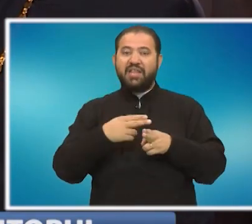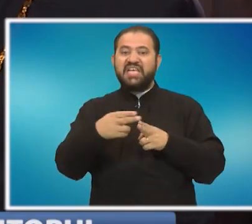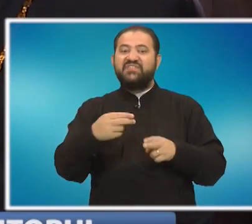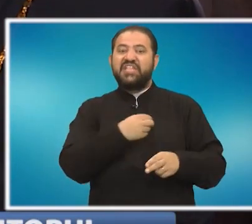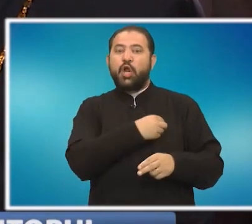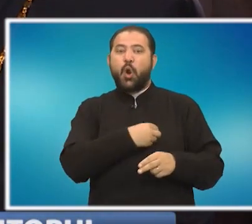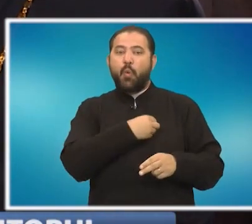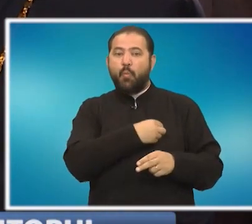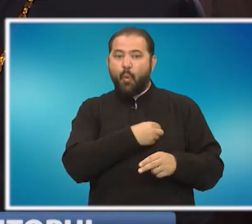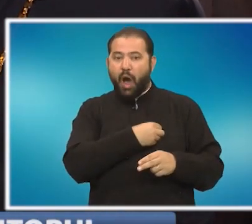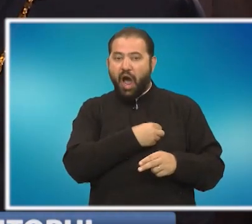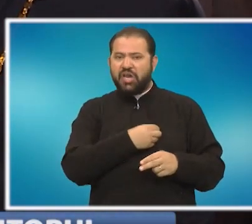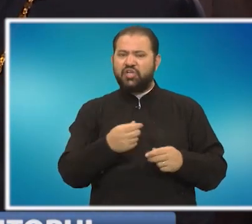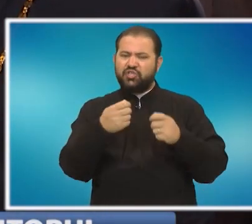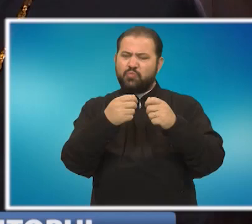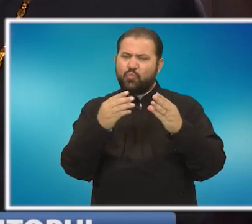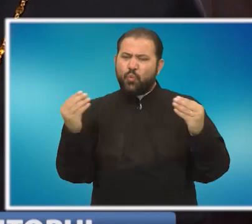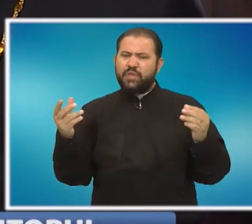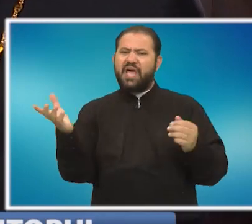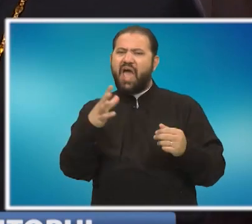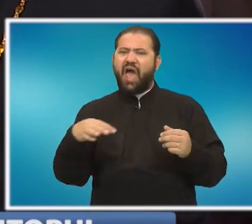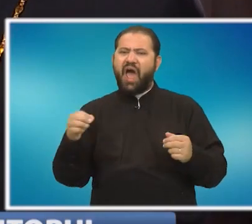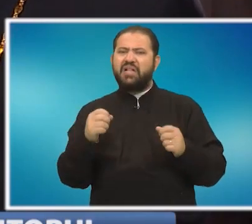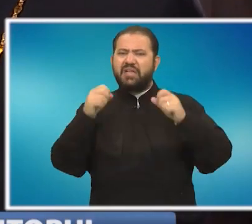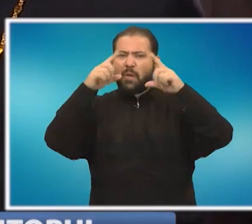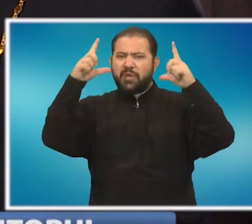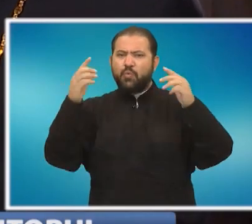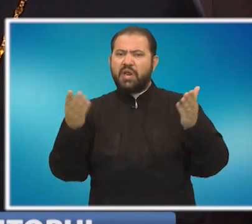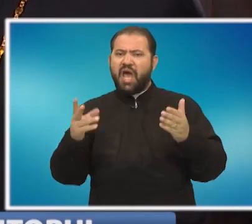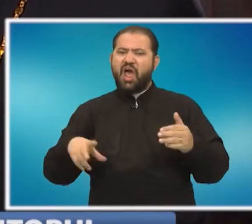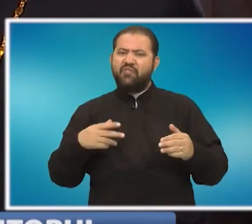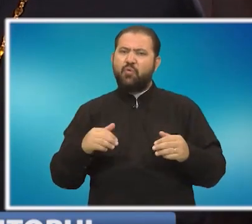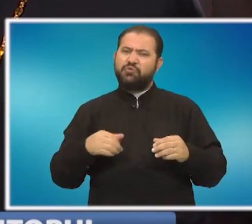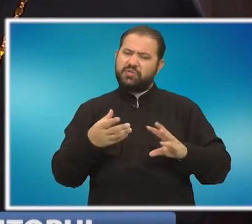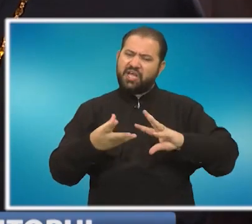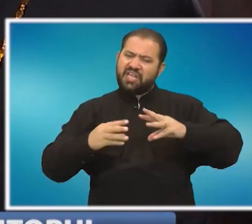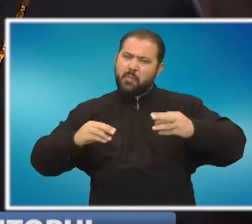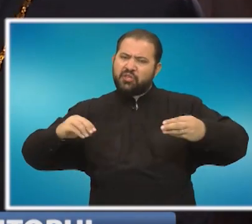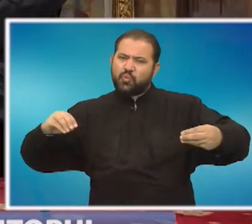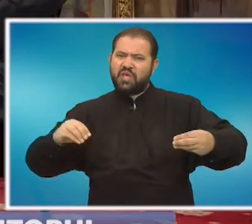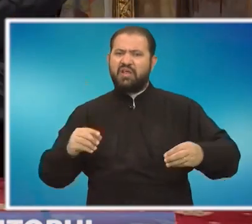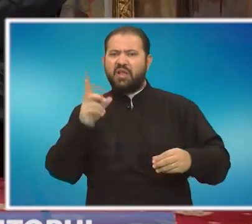moaște, cât și celelalte minuni care au urmat după aceea, vindecările,